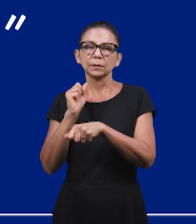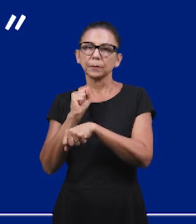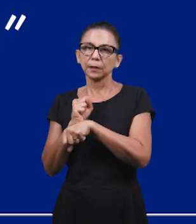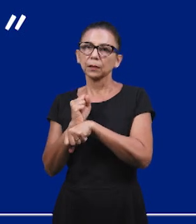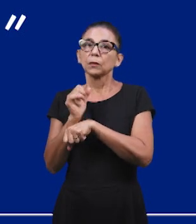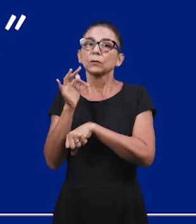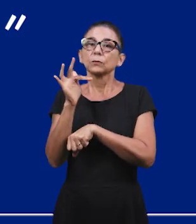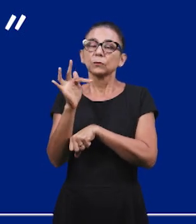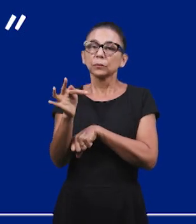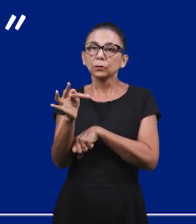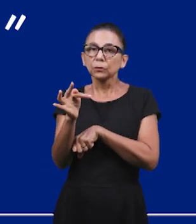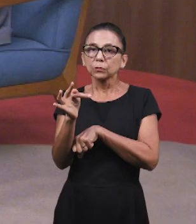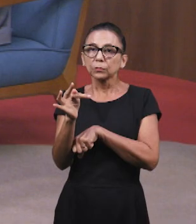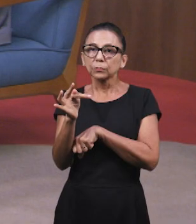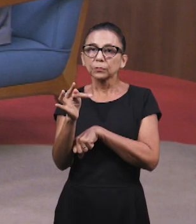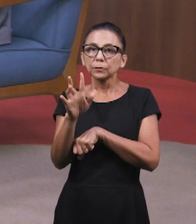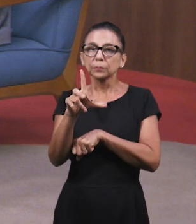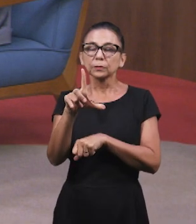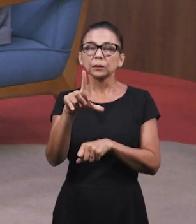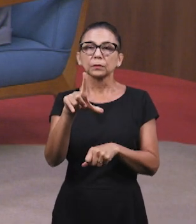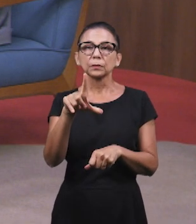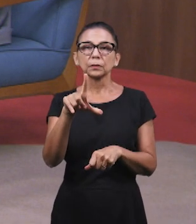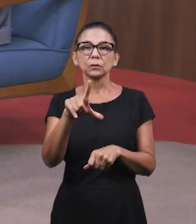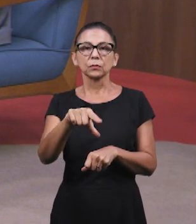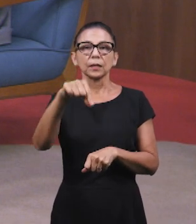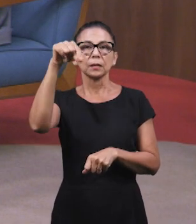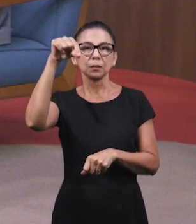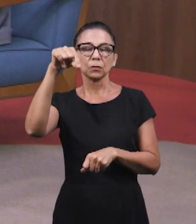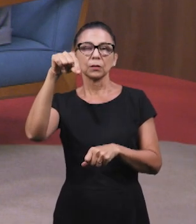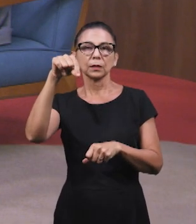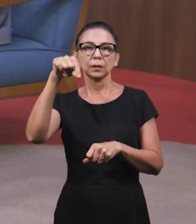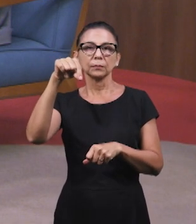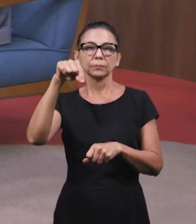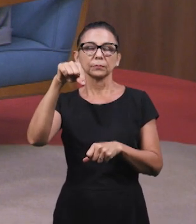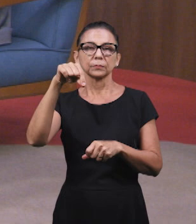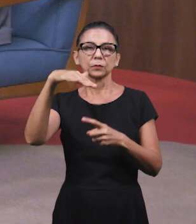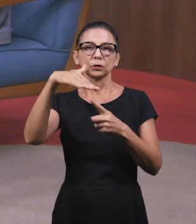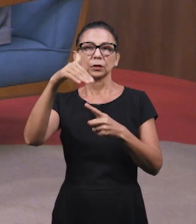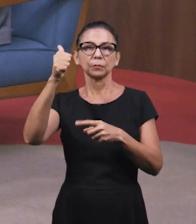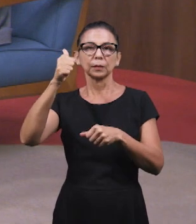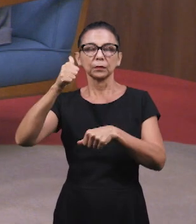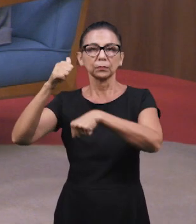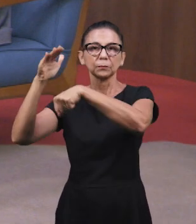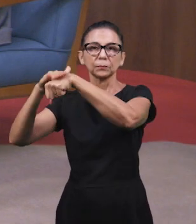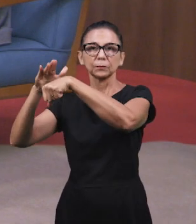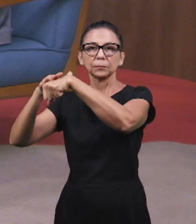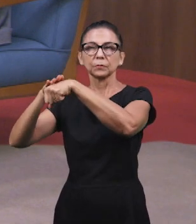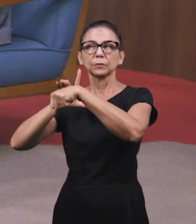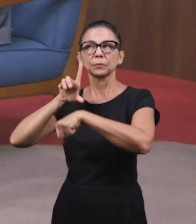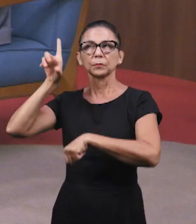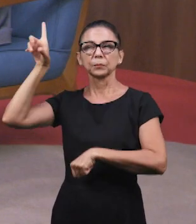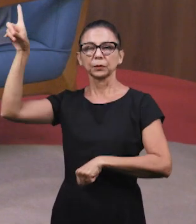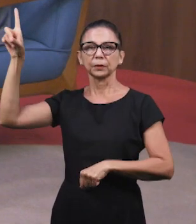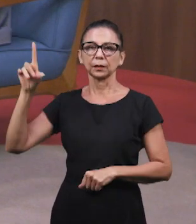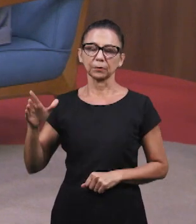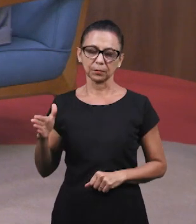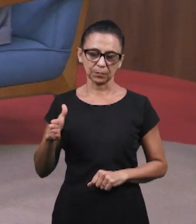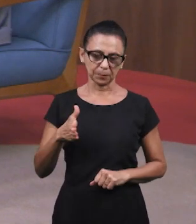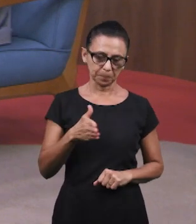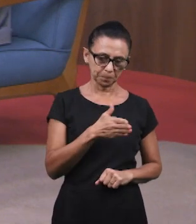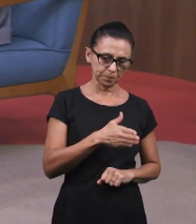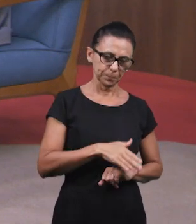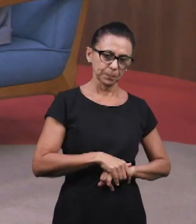Donc Jésus, quand il célèbre la Sainte Seine, il, il, il, il, euh, il